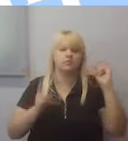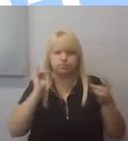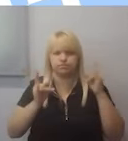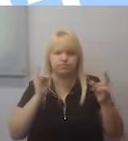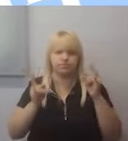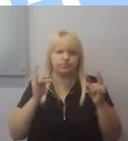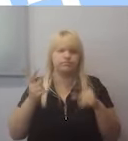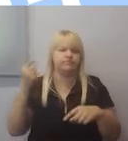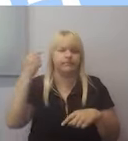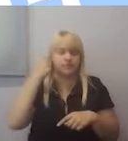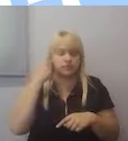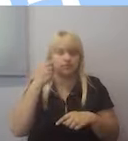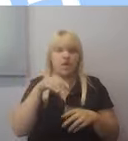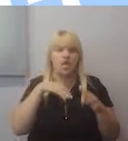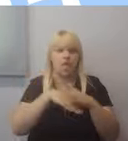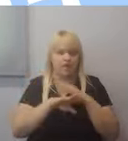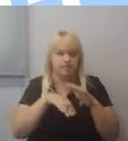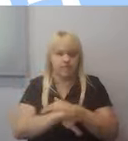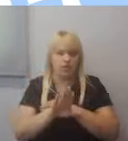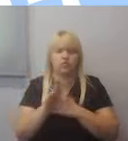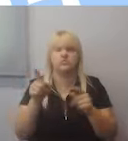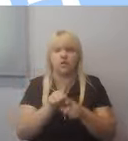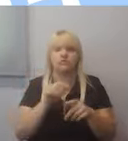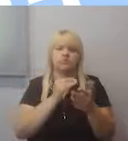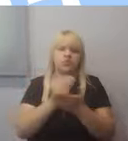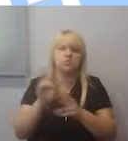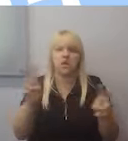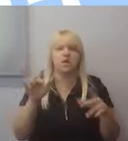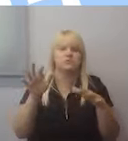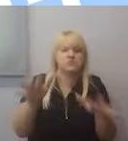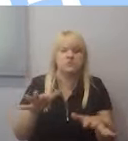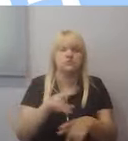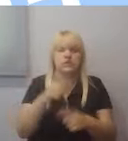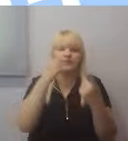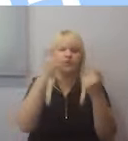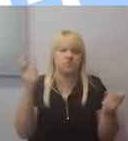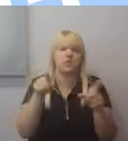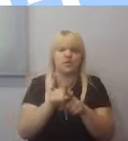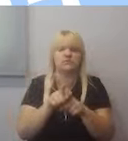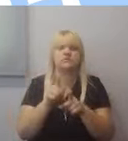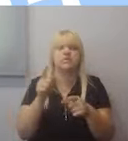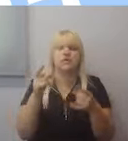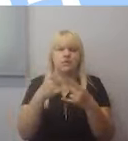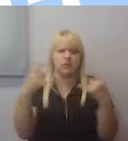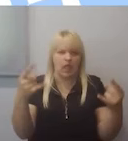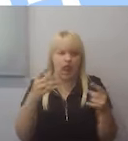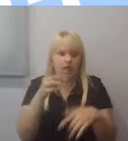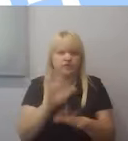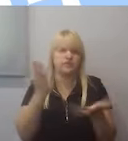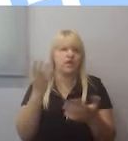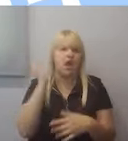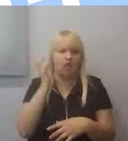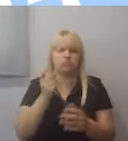par nepieciešamo evakuāciju un turpmāko darbību noteikta informācija tad tiks pārraidīta televīzijā vai radio vai arī